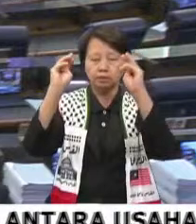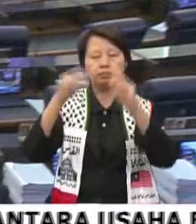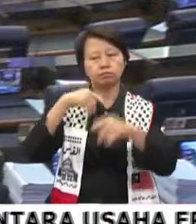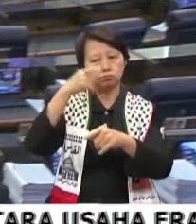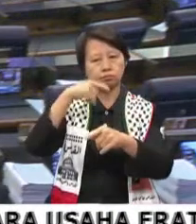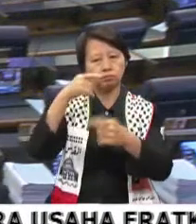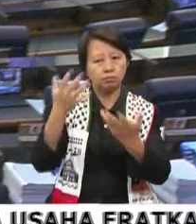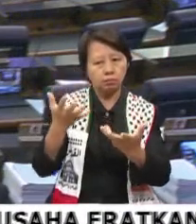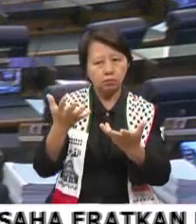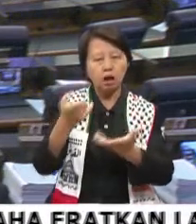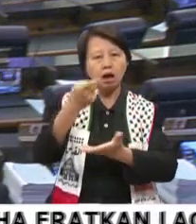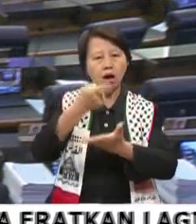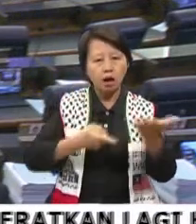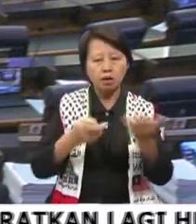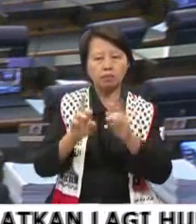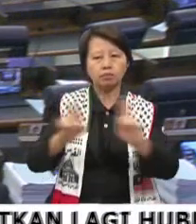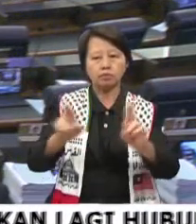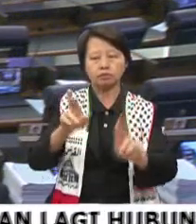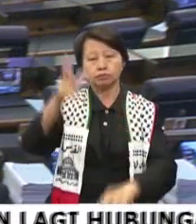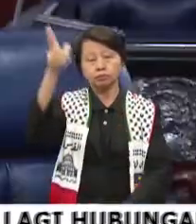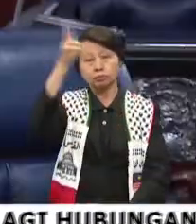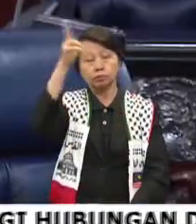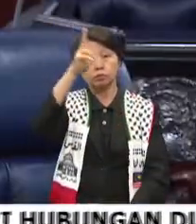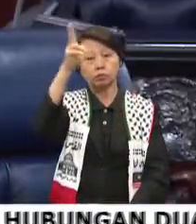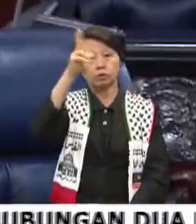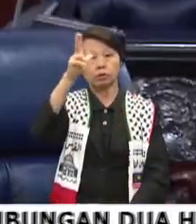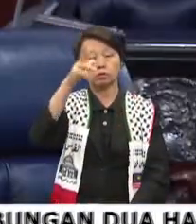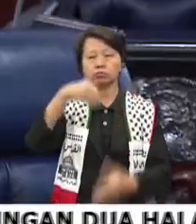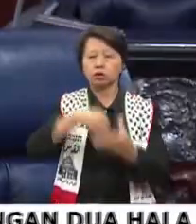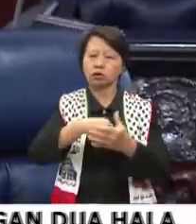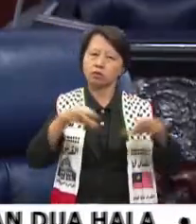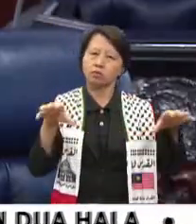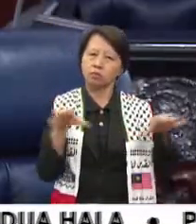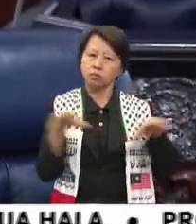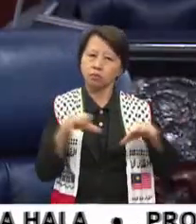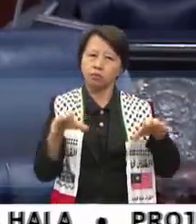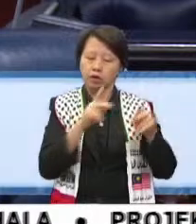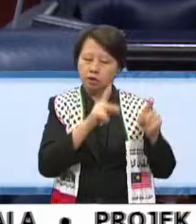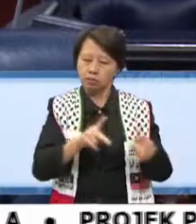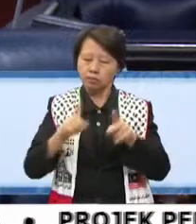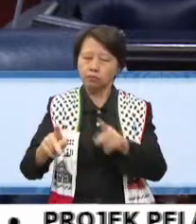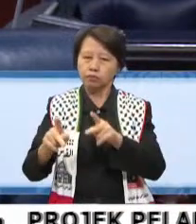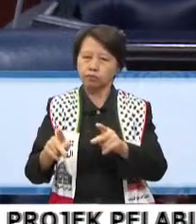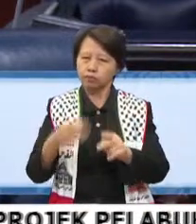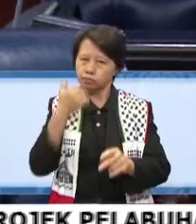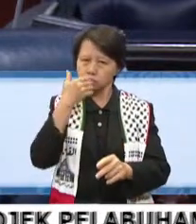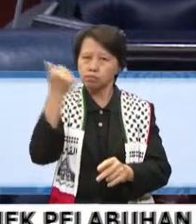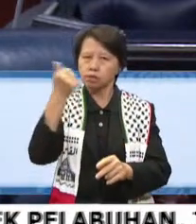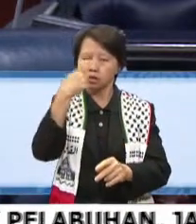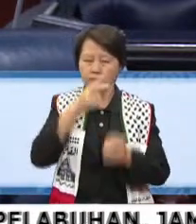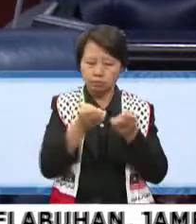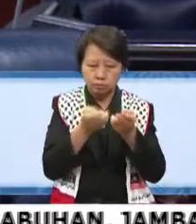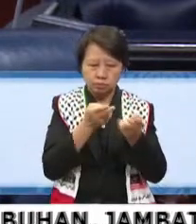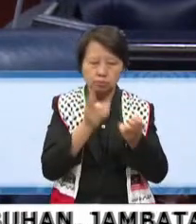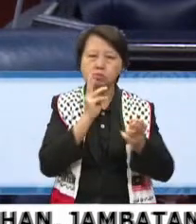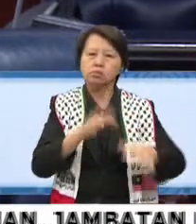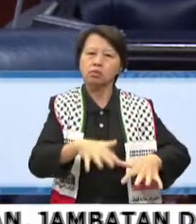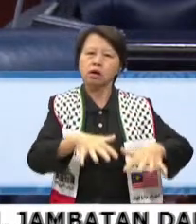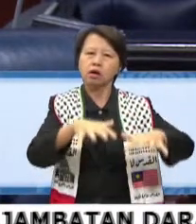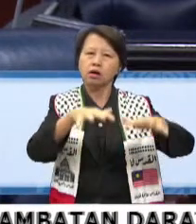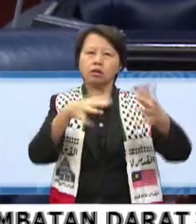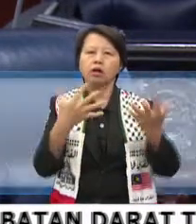menyatakan Apakah persediaan kerajaan dalam melaksanakan pelan komprensif pengurusan bencana